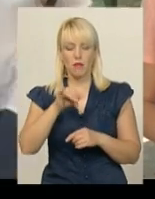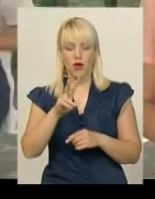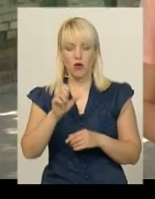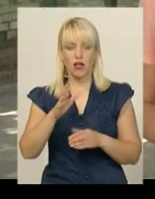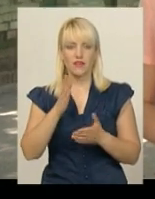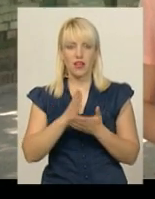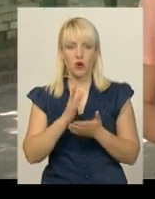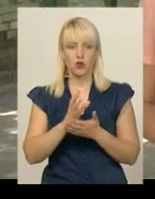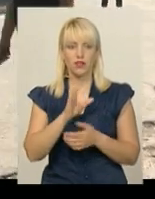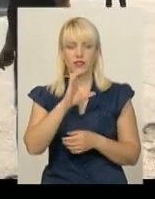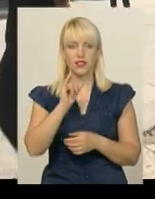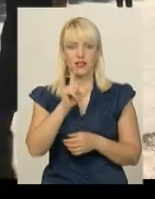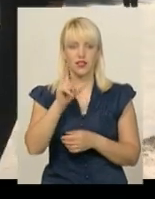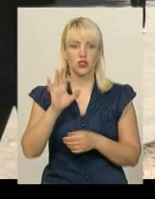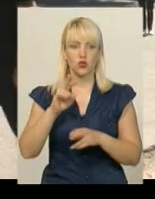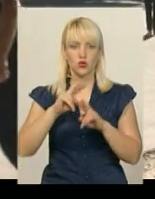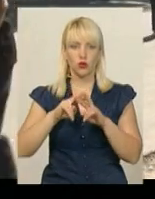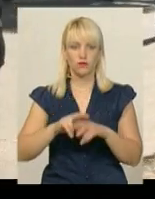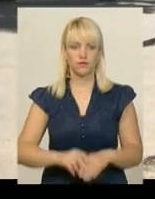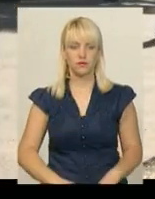ізоляторі тимчасового тримання.